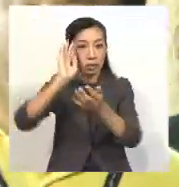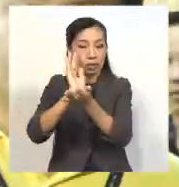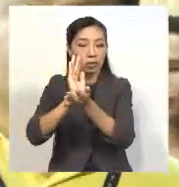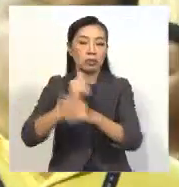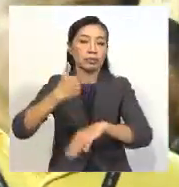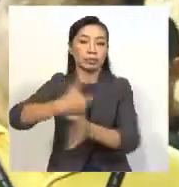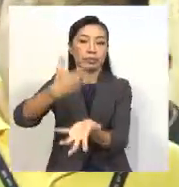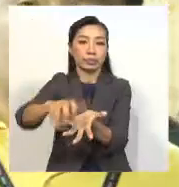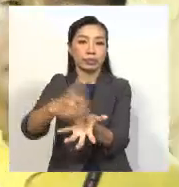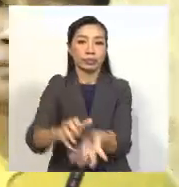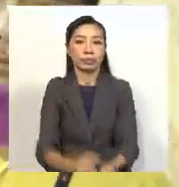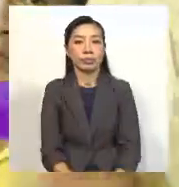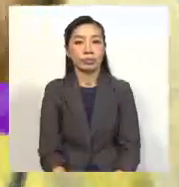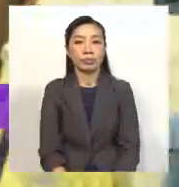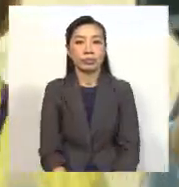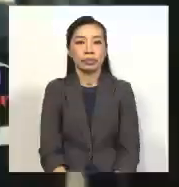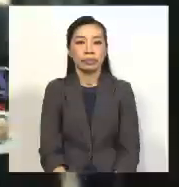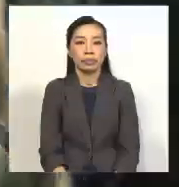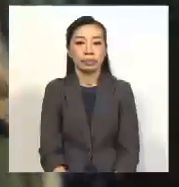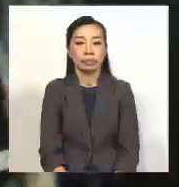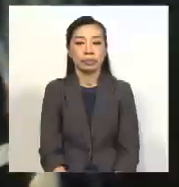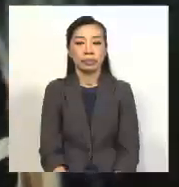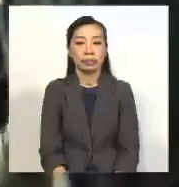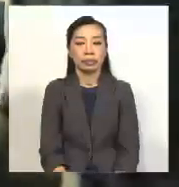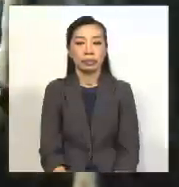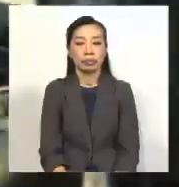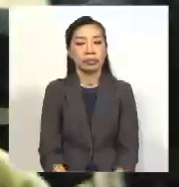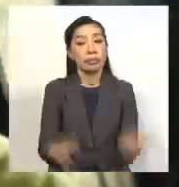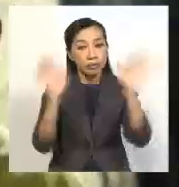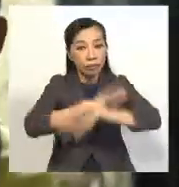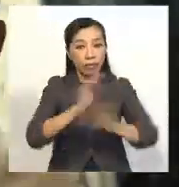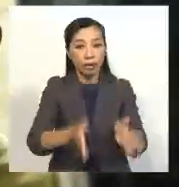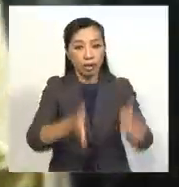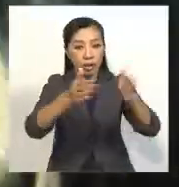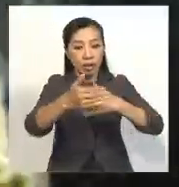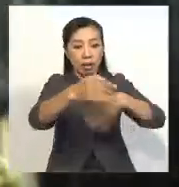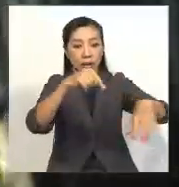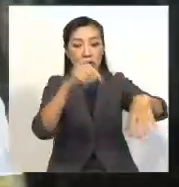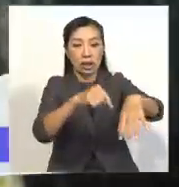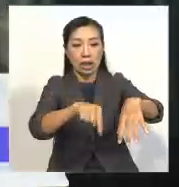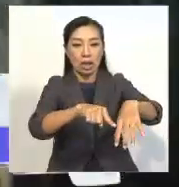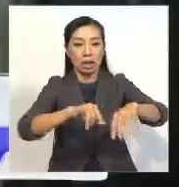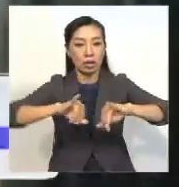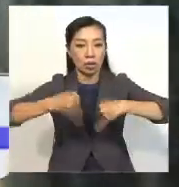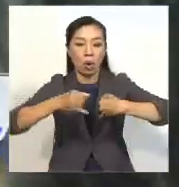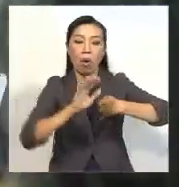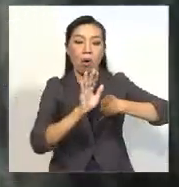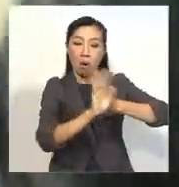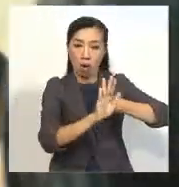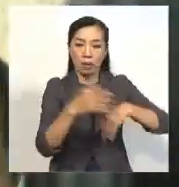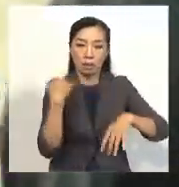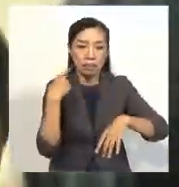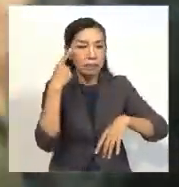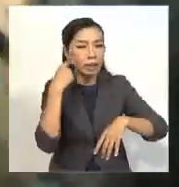อำนาจอินทรสูรกันดูครับ ของเขาอาคารเขาเจ้ามืออะไรก็เดี๋ยวก็เอาตัวหมด4คนนั้นก็ต้องไปฟ้องหม